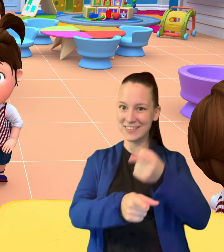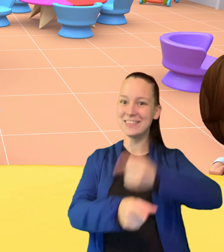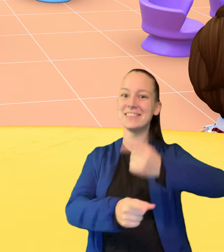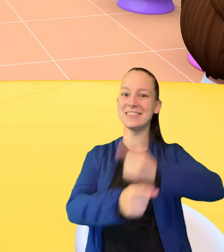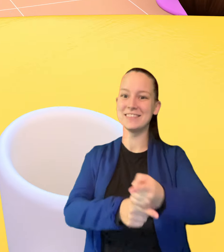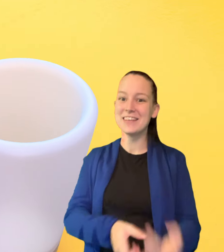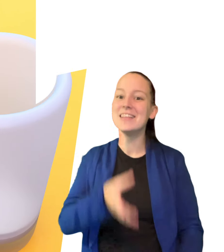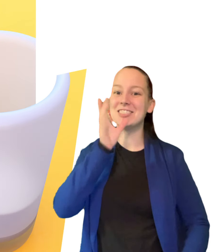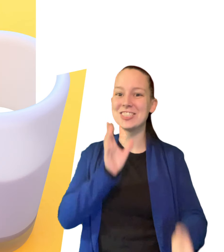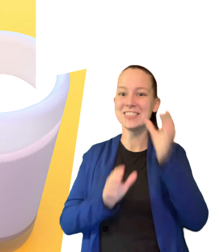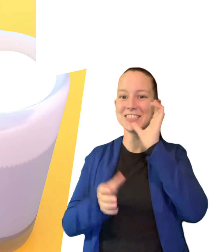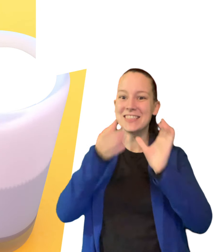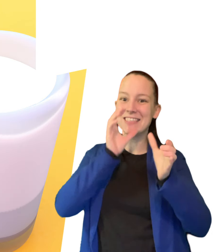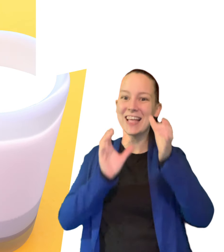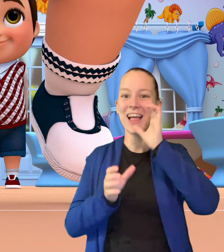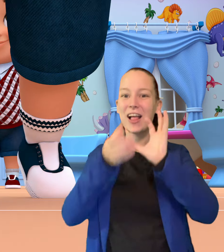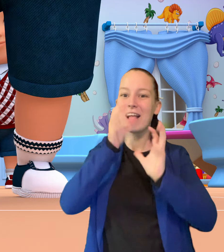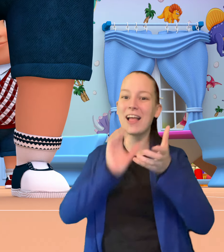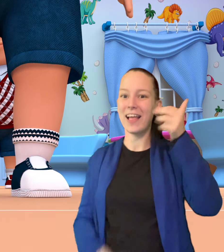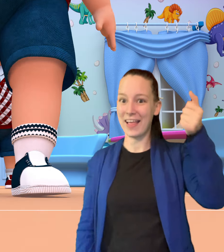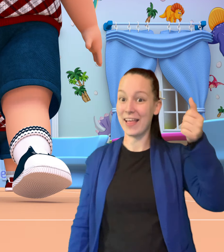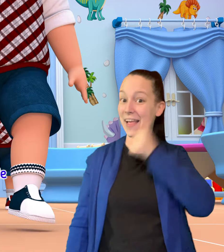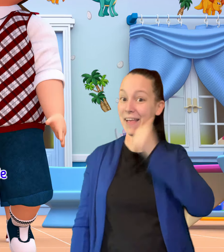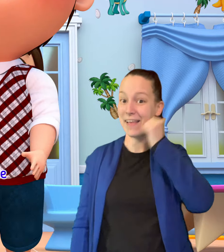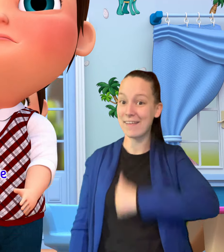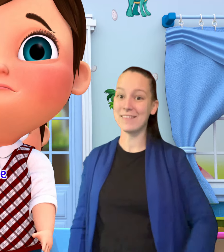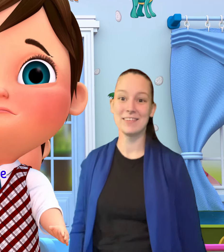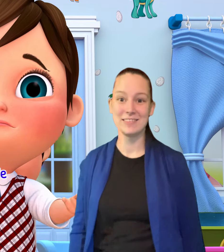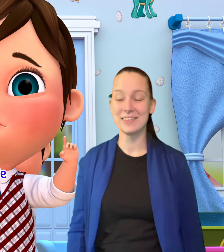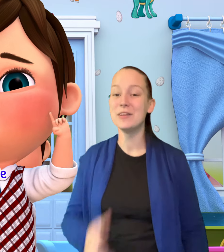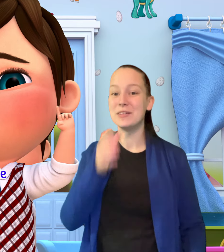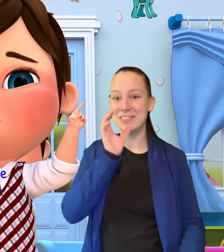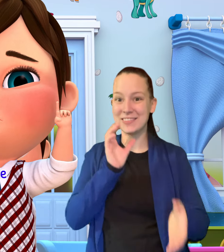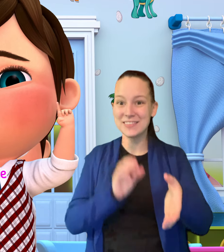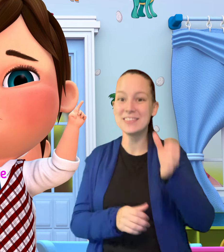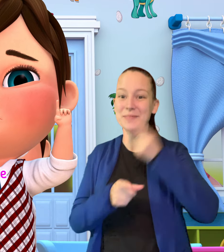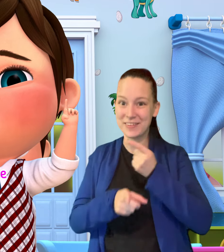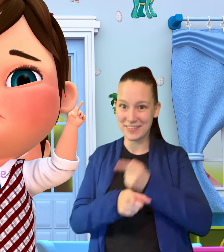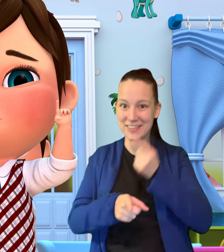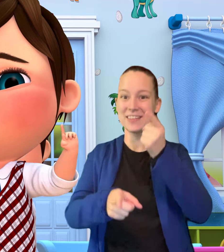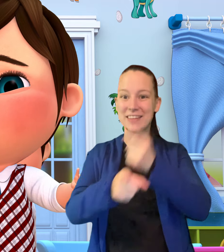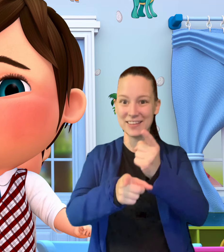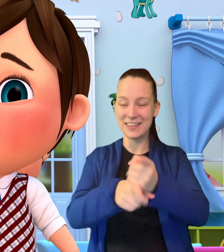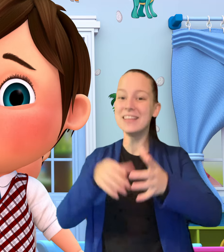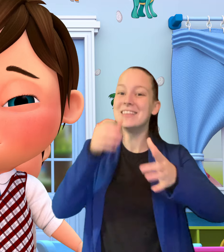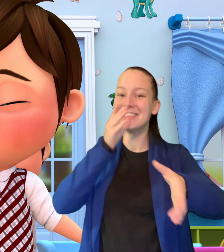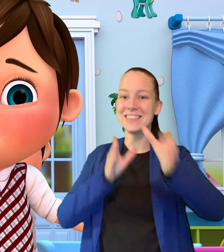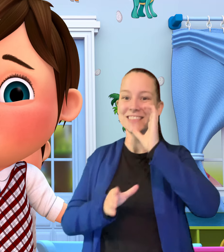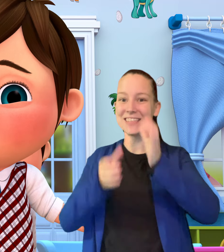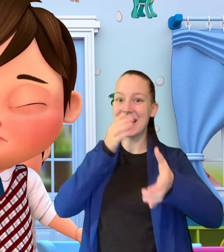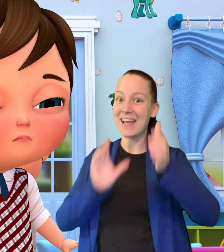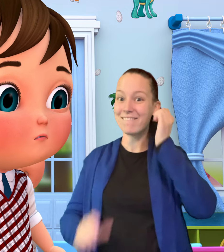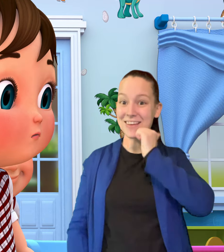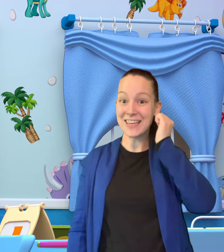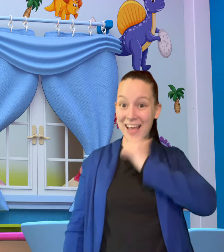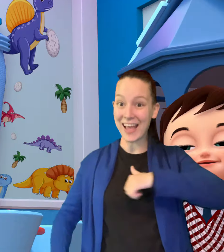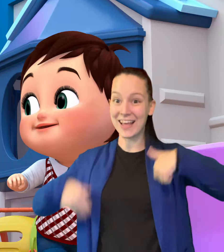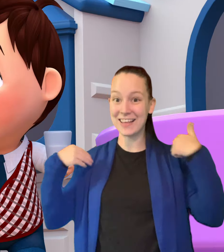で毎日ねちゃんとちゃんと飲んで毎日